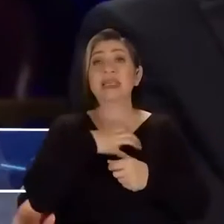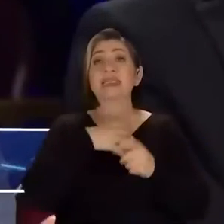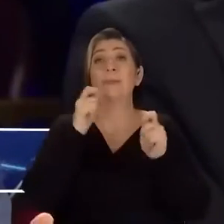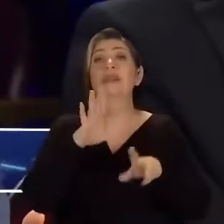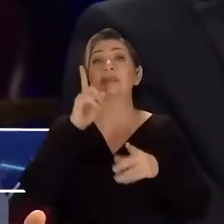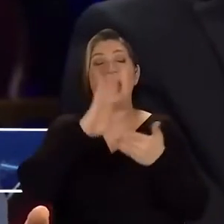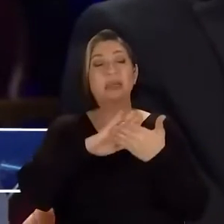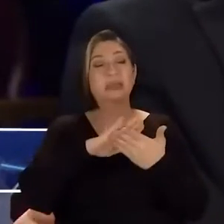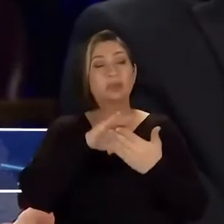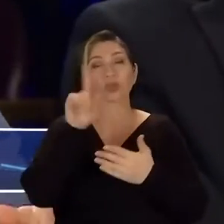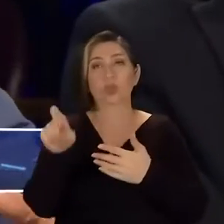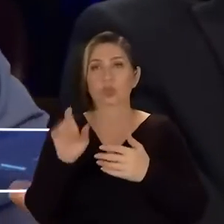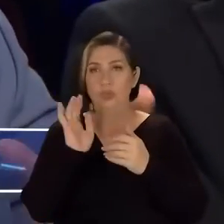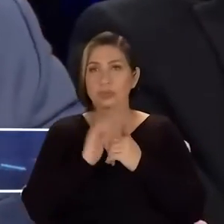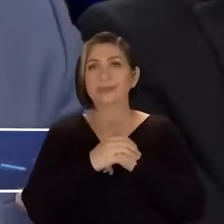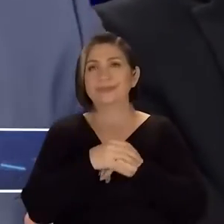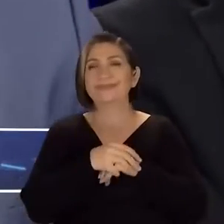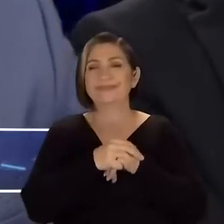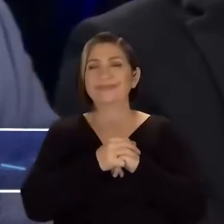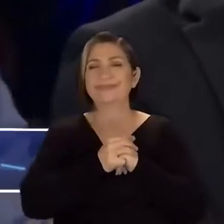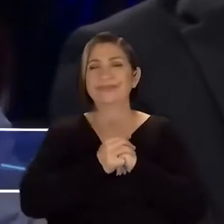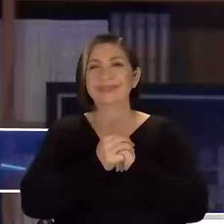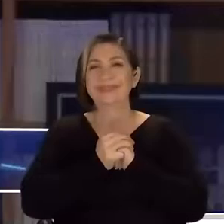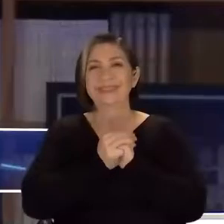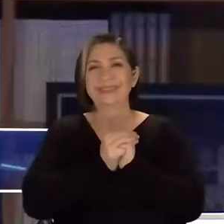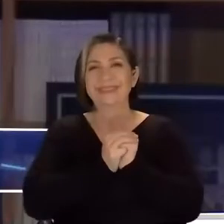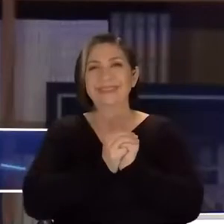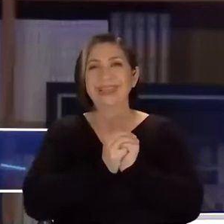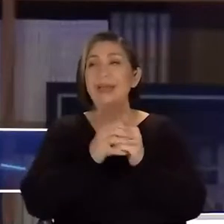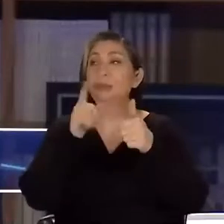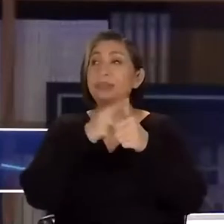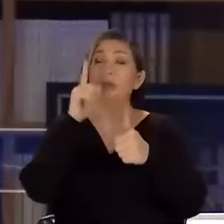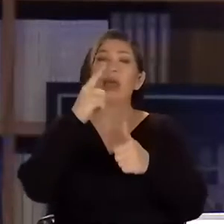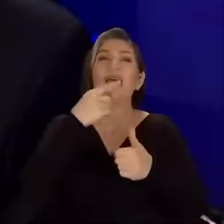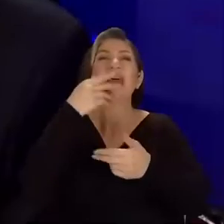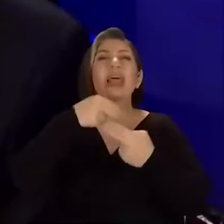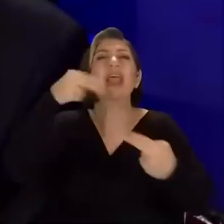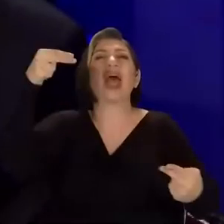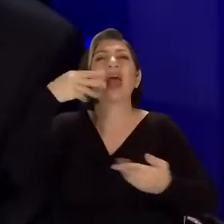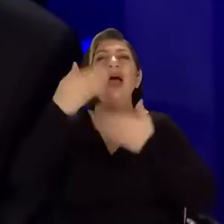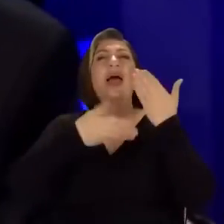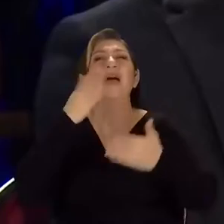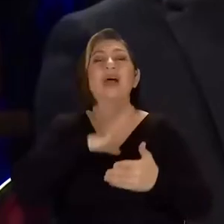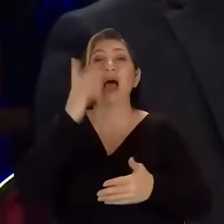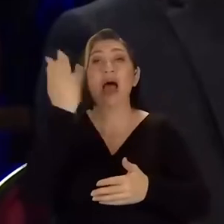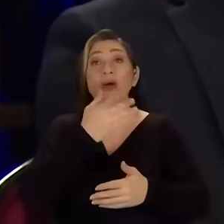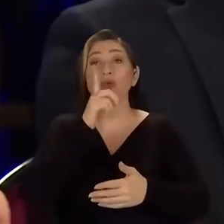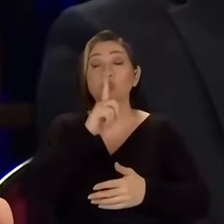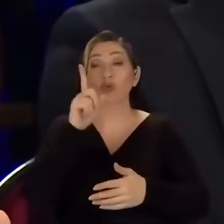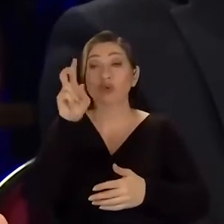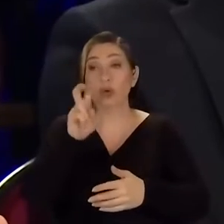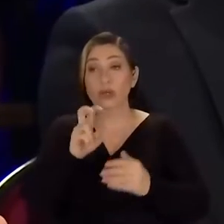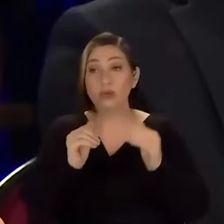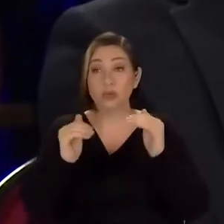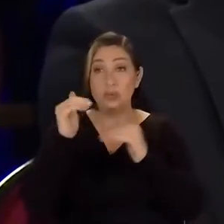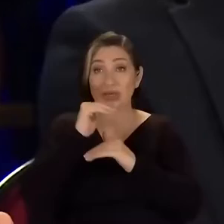yapmaz. Mutlaka bir arkadaşı soruyordur. ama şöyle, yani birincisi bir efsane vardır. Bilirsiniz belki her 100 doların üzerinde eser